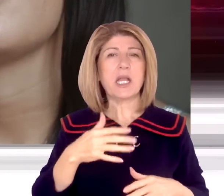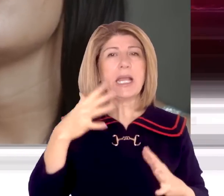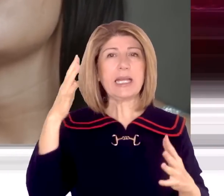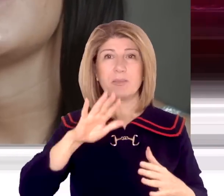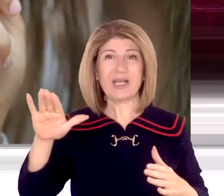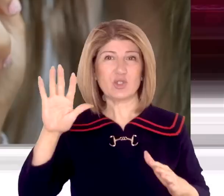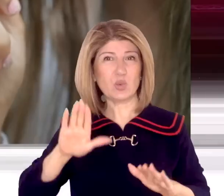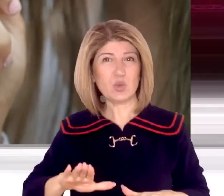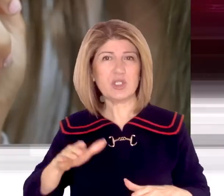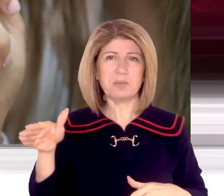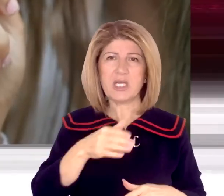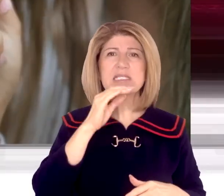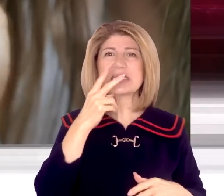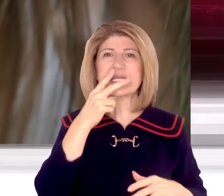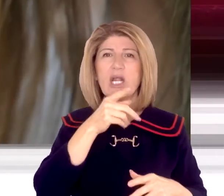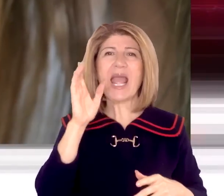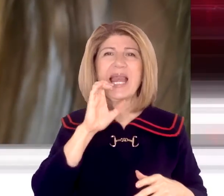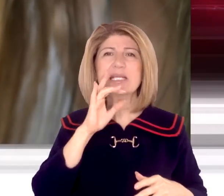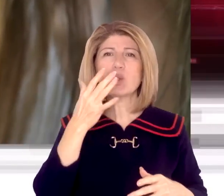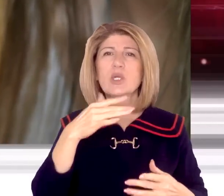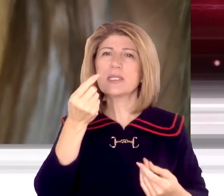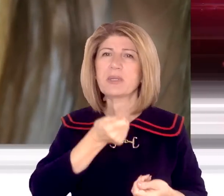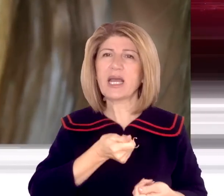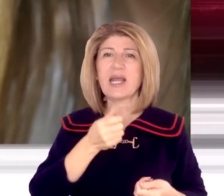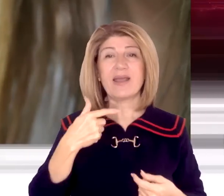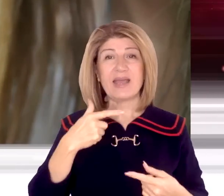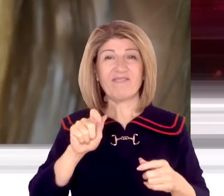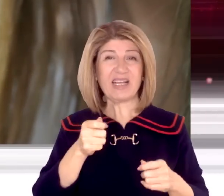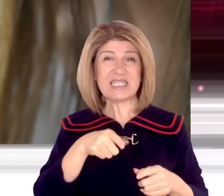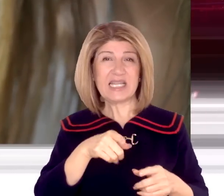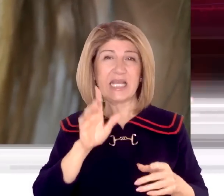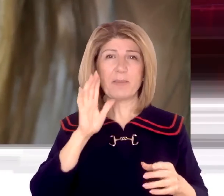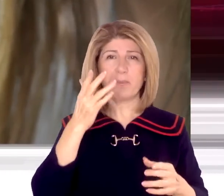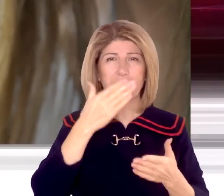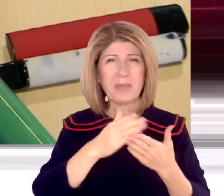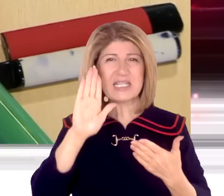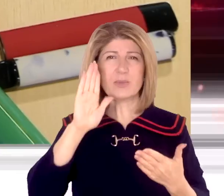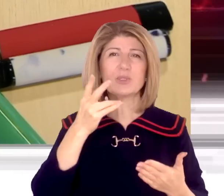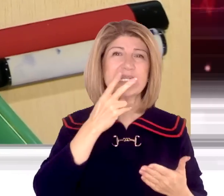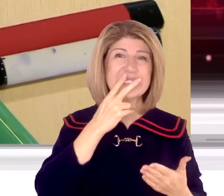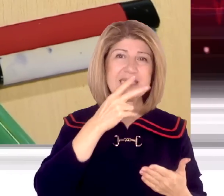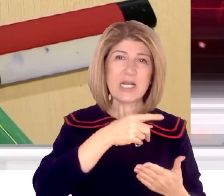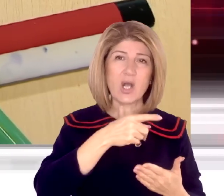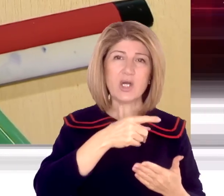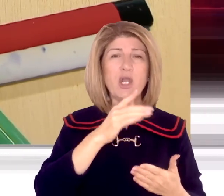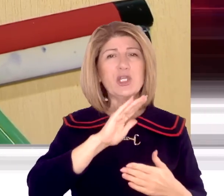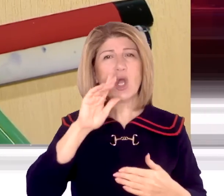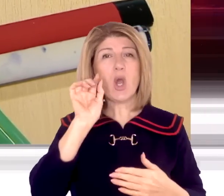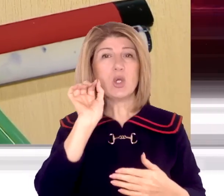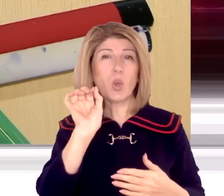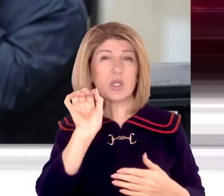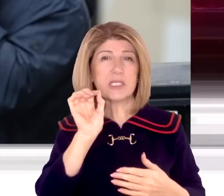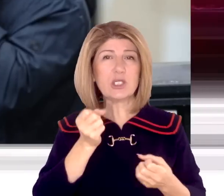18 سال نباشم. خیلی از من کوچیکترها هم میان سیگار الکترونیکی میخرن. وسیله مؤثر برای ترک